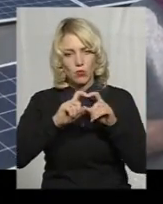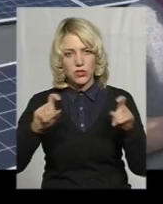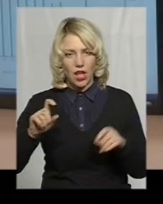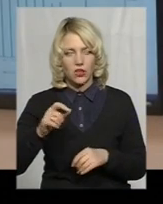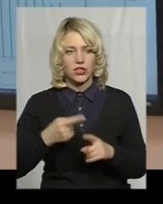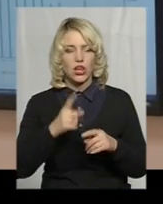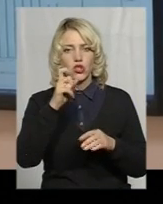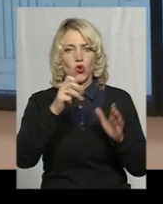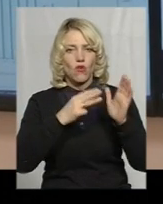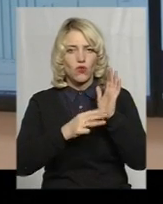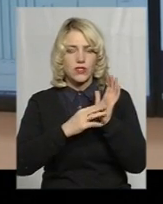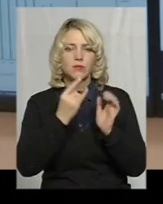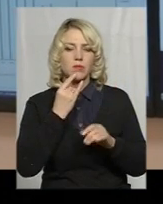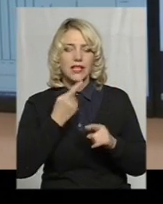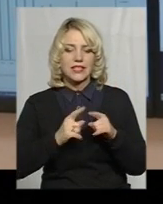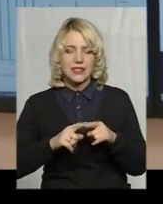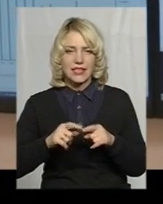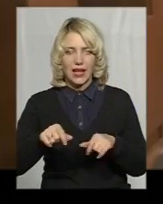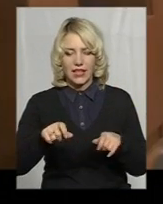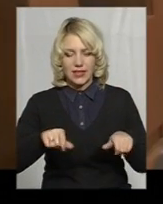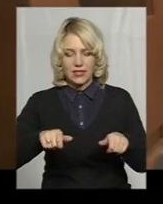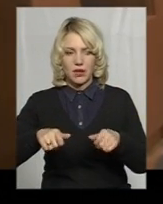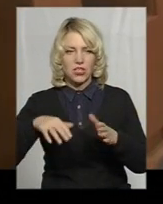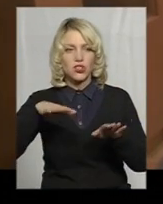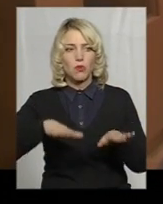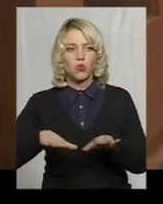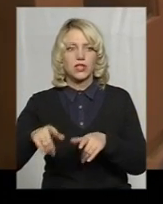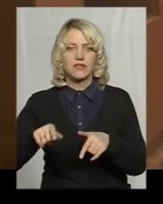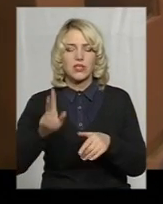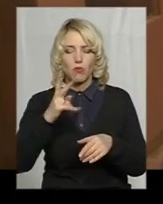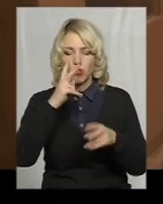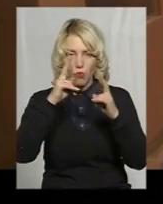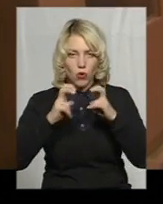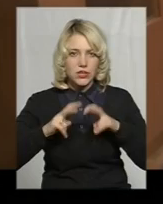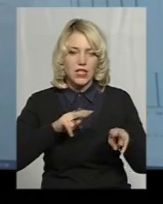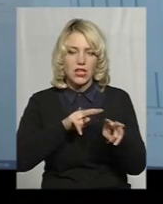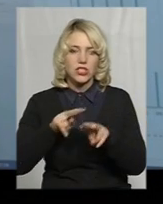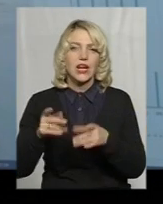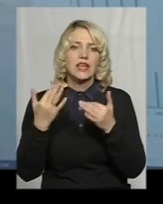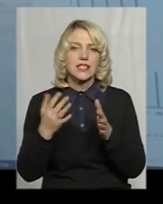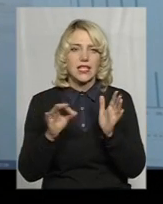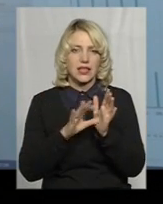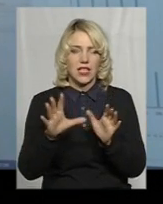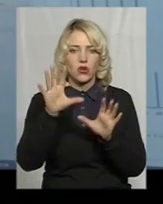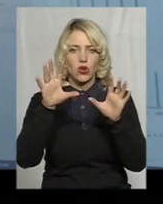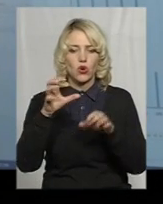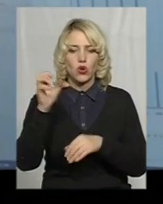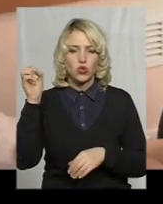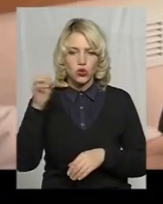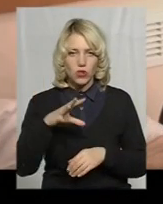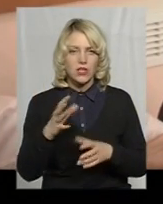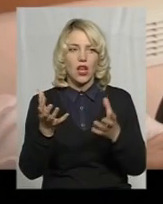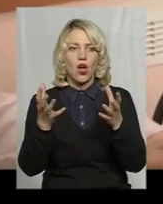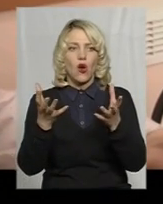панелей. А це диспетчерський пункт електростанції. Звідси можна простежити та проаналізувати, скільки енергії сонця отримує навчальний заклад.